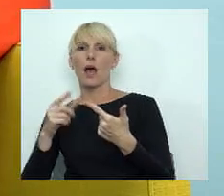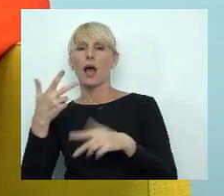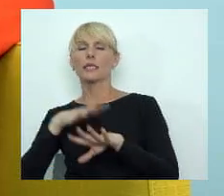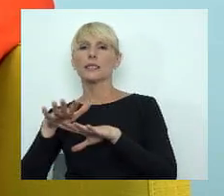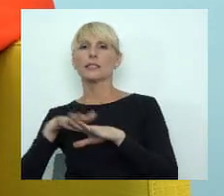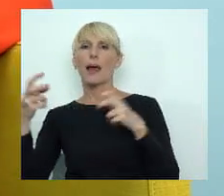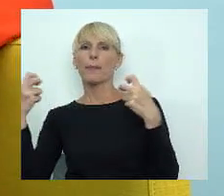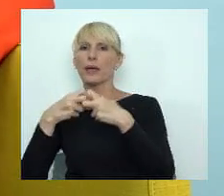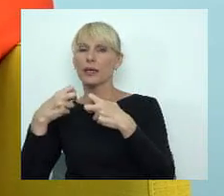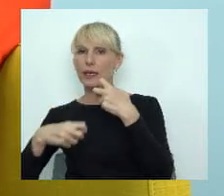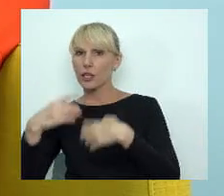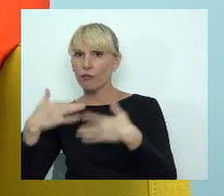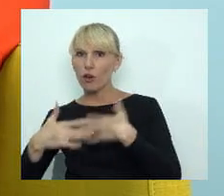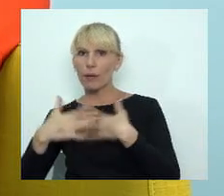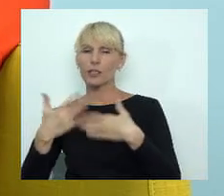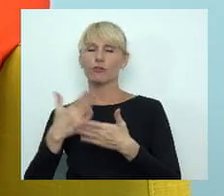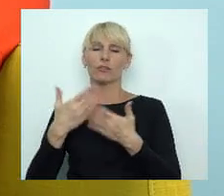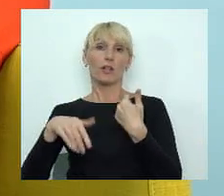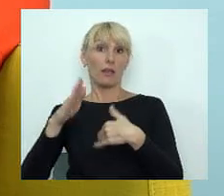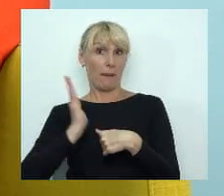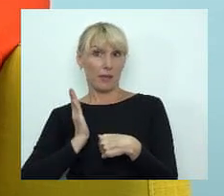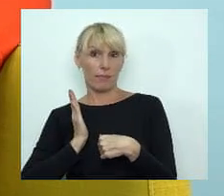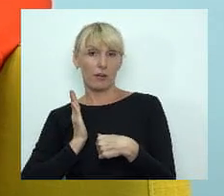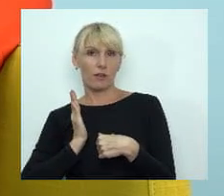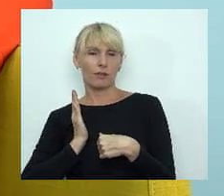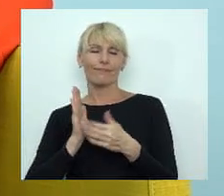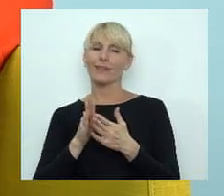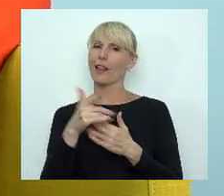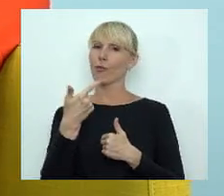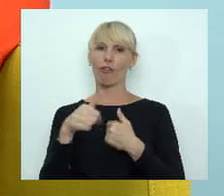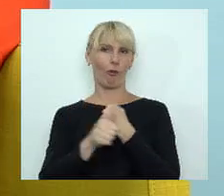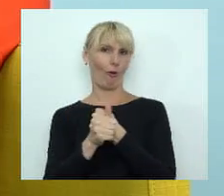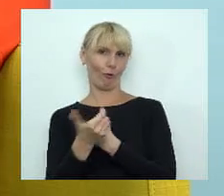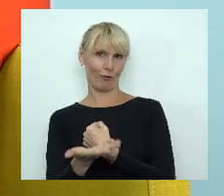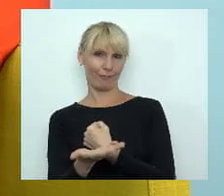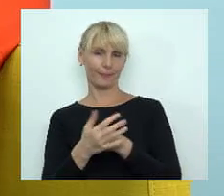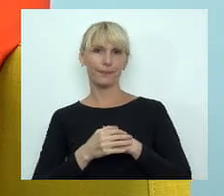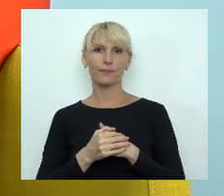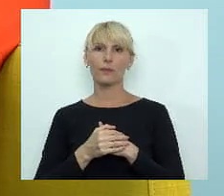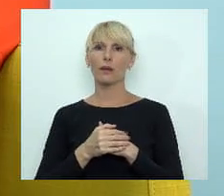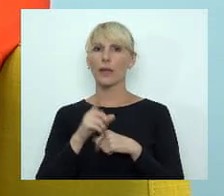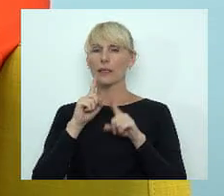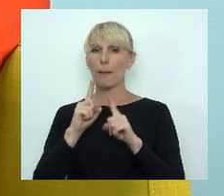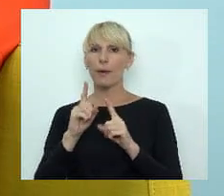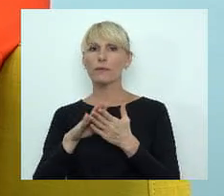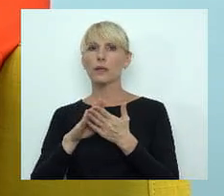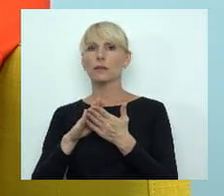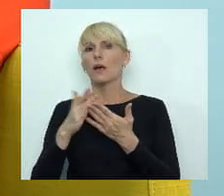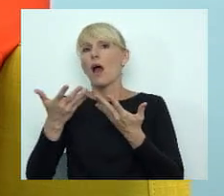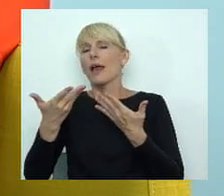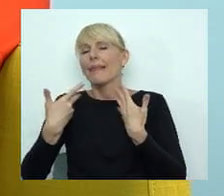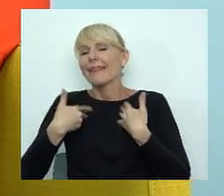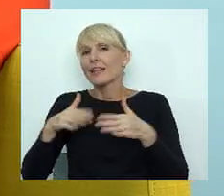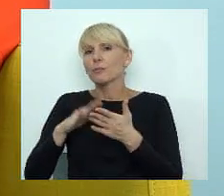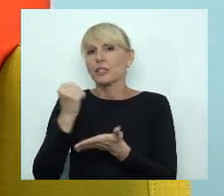wszystko jest w porządku, tymczasem to wcale nie o to tutaj chodzi. Życzyłabym sobie z całego serca, żeby tego typu spraw nie było wielu,